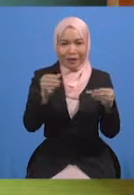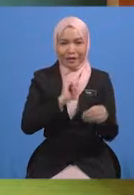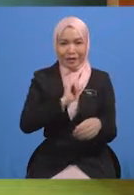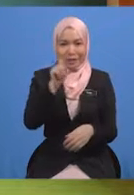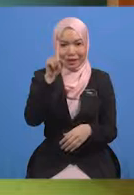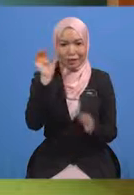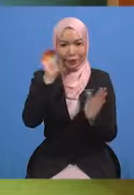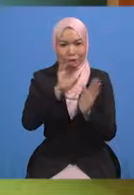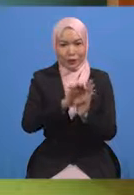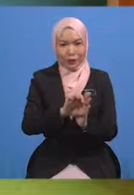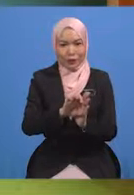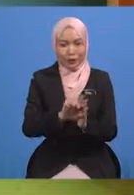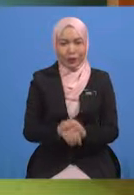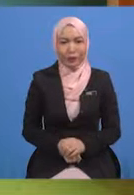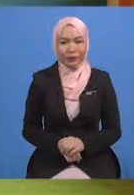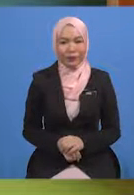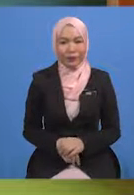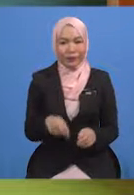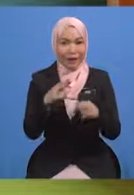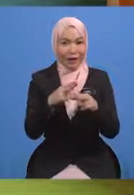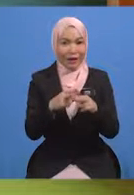nama bukit yang kamu tahu?